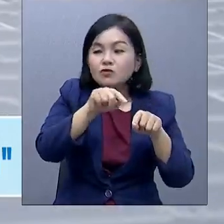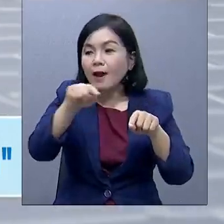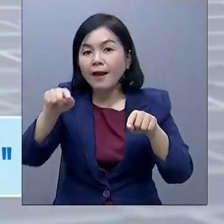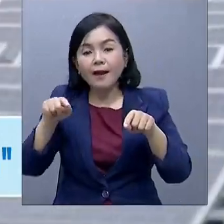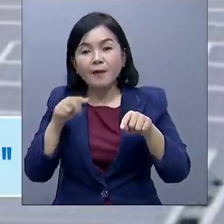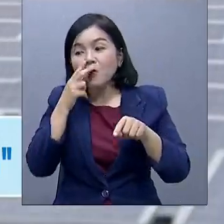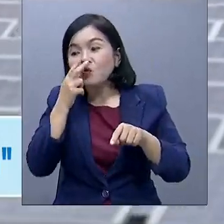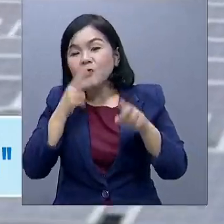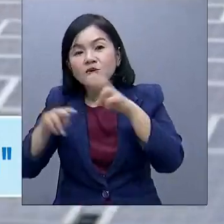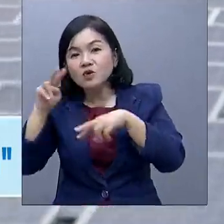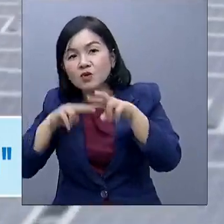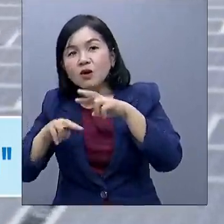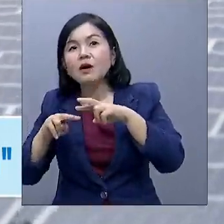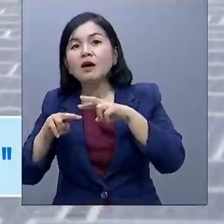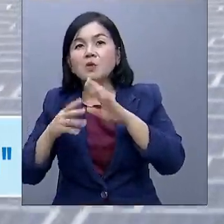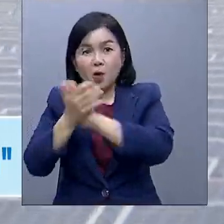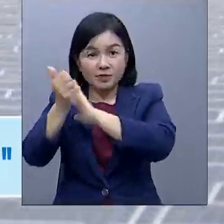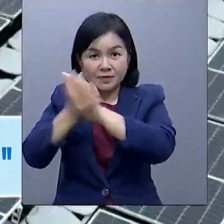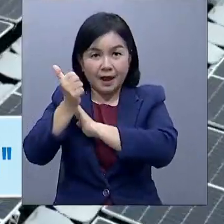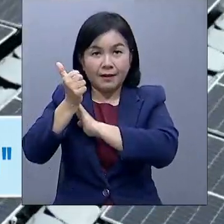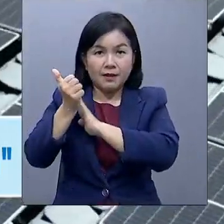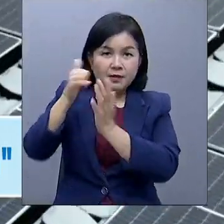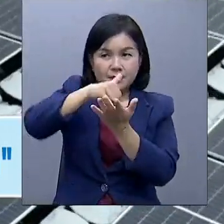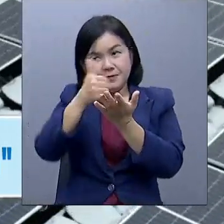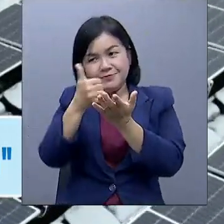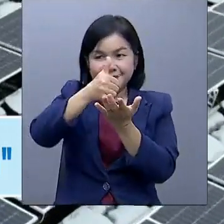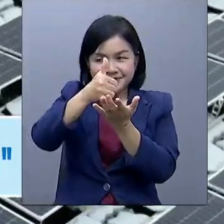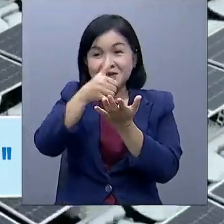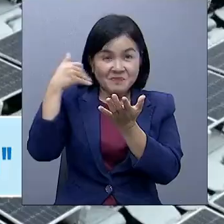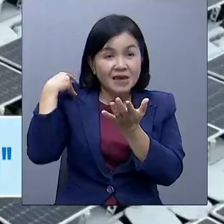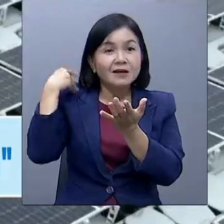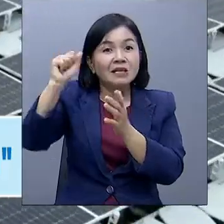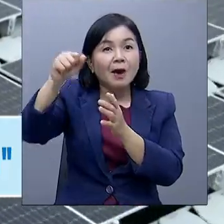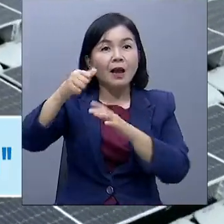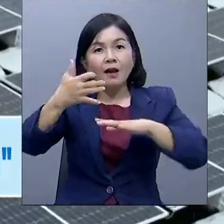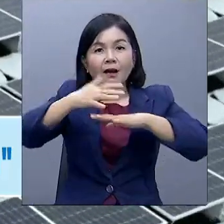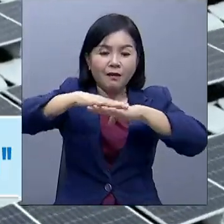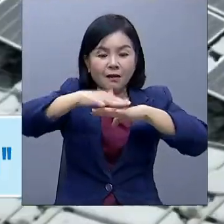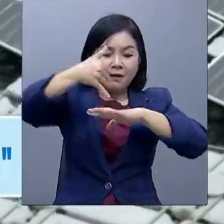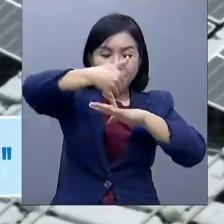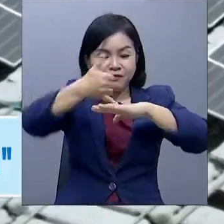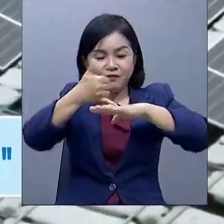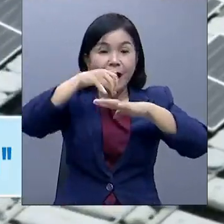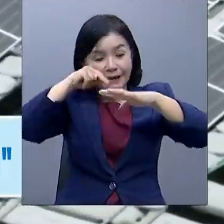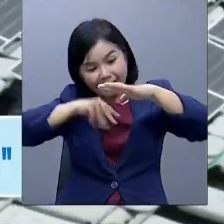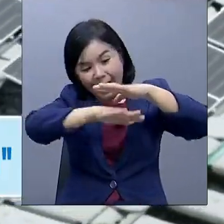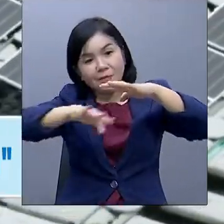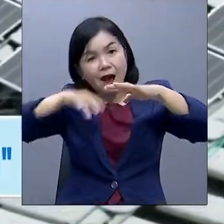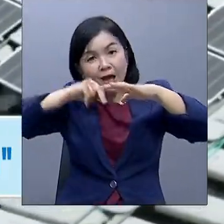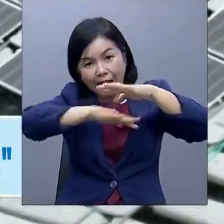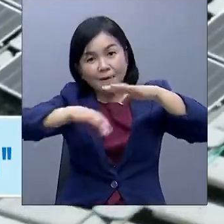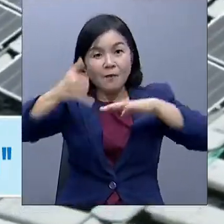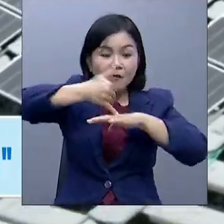เรียกว่าอาศัยความเชี่ยวชาญในการทรงตัวหน่อย ต้องบาลานซ์ให้ดี บาลานซ์ให้ดีในการที่จะเดินตรวจแผงปัญหาที่เกิด